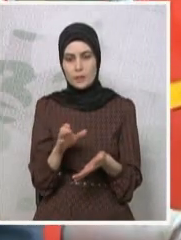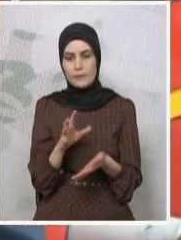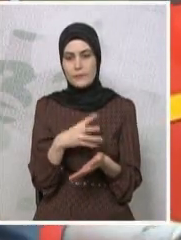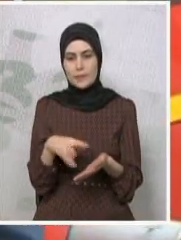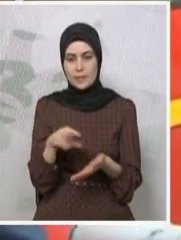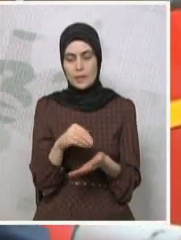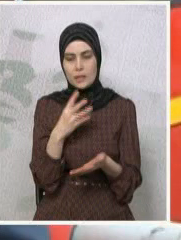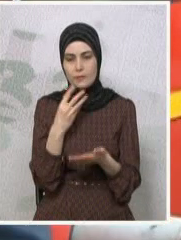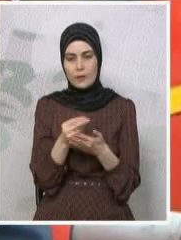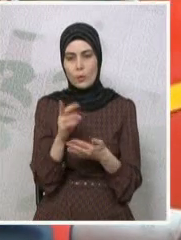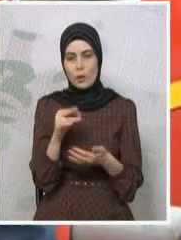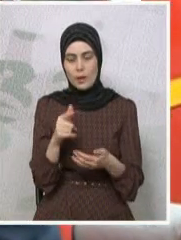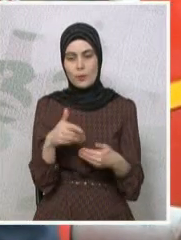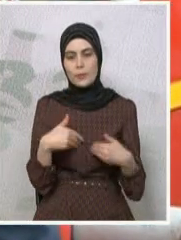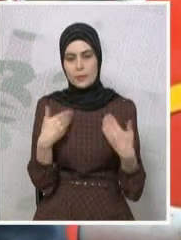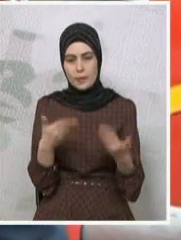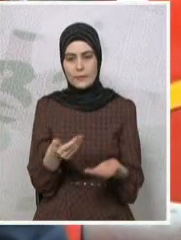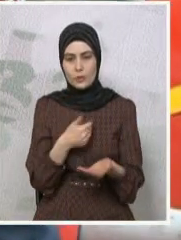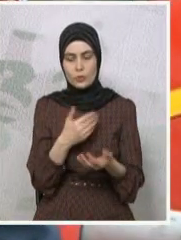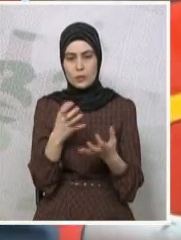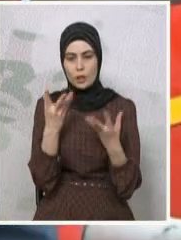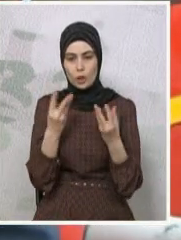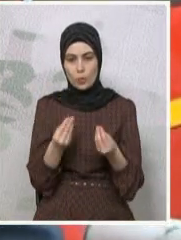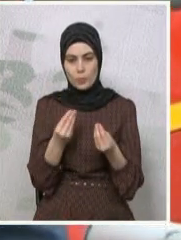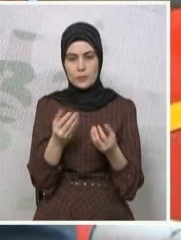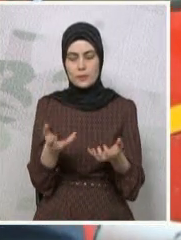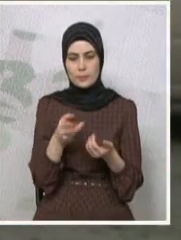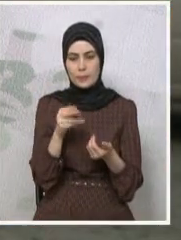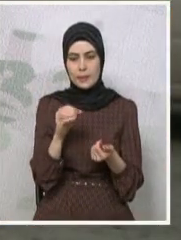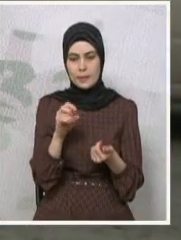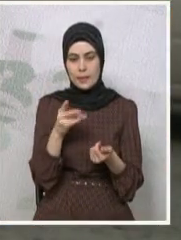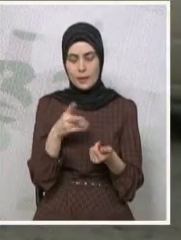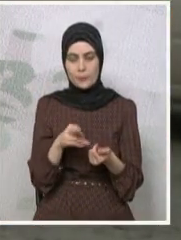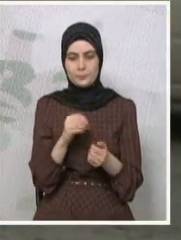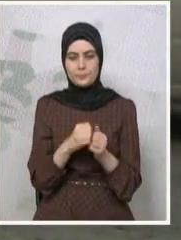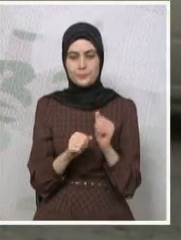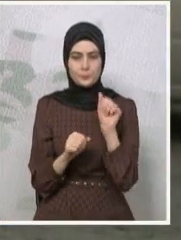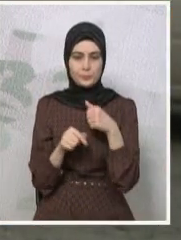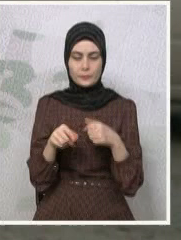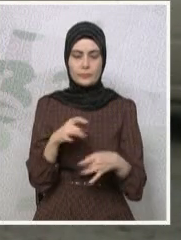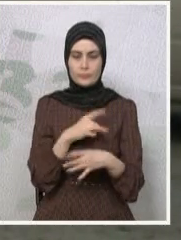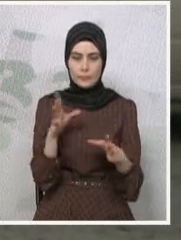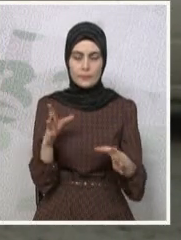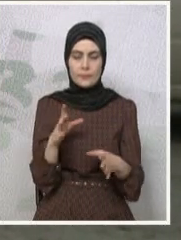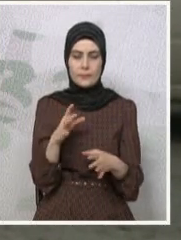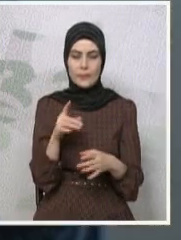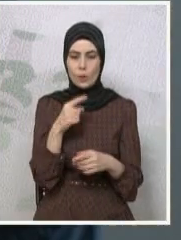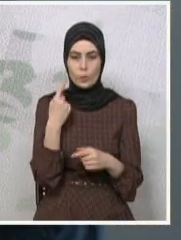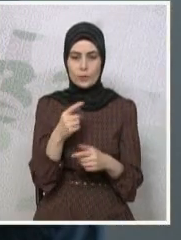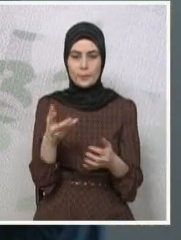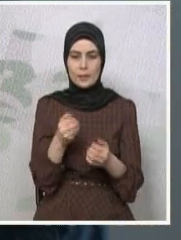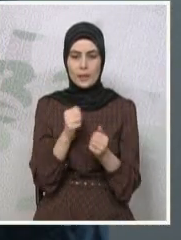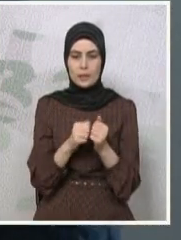своих сотрудников, хотелось бы поздравить с Днем спасателя. Ежегодно праздник отмечают российские спасатели уже